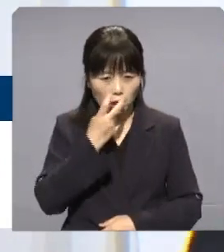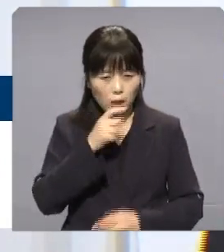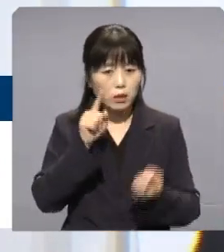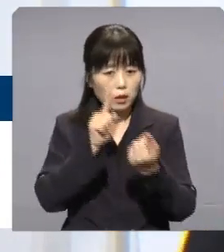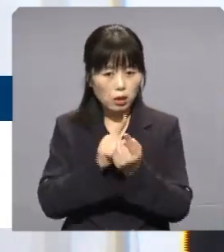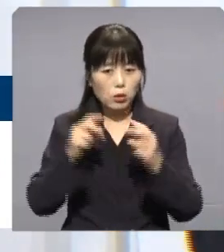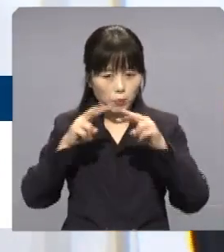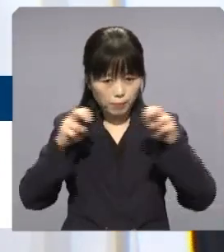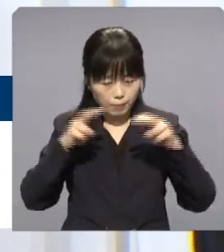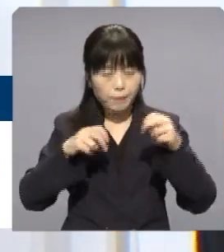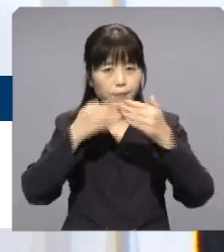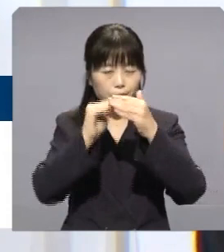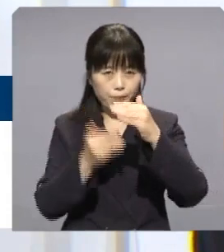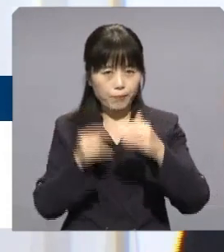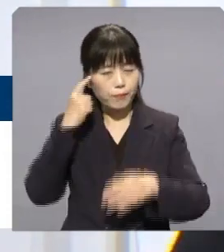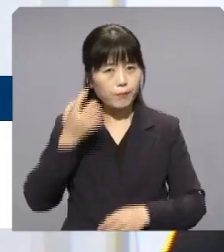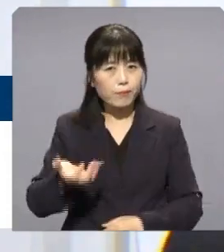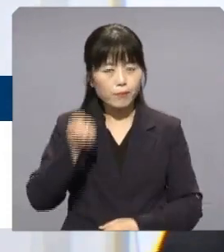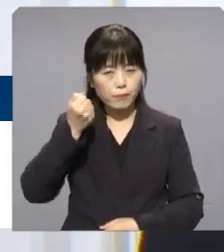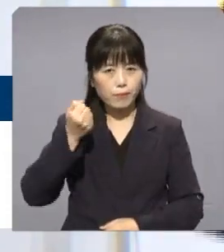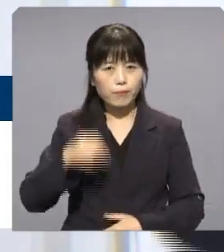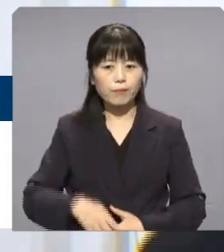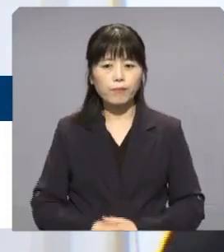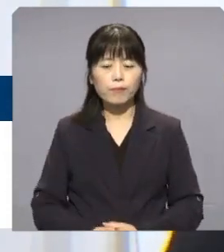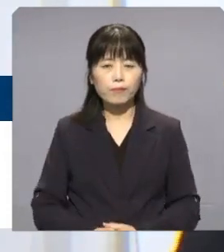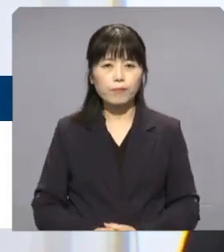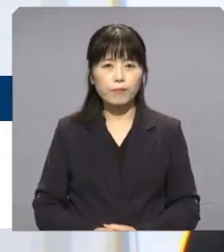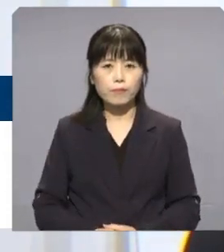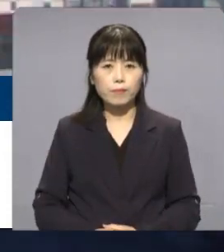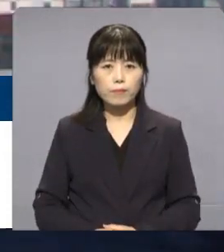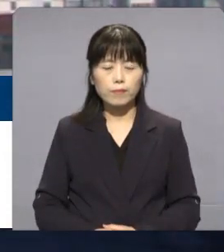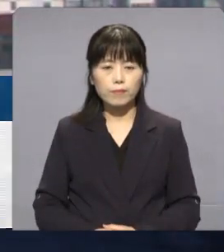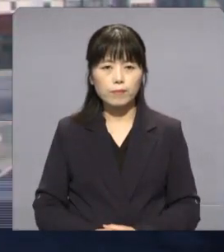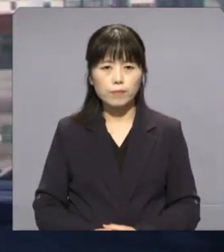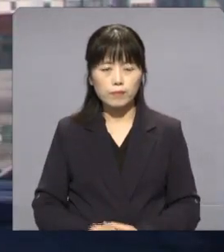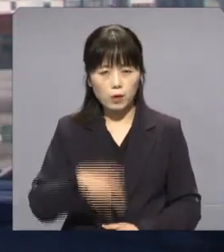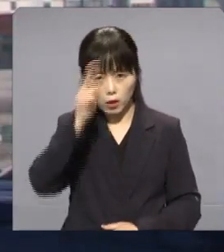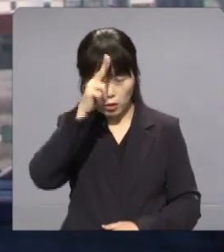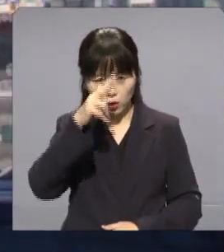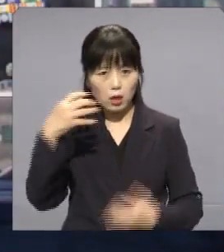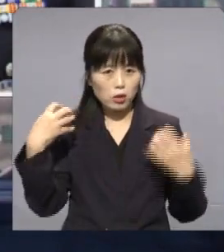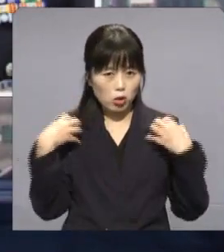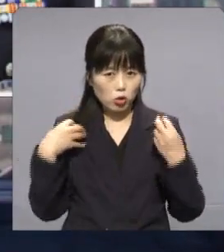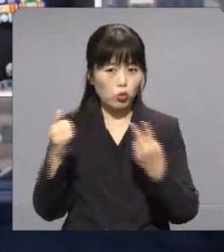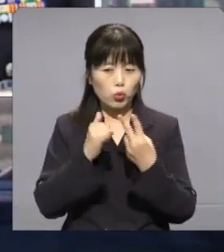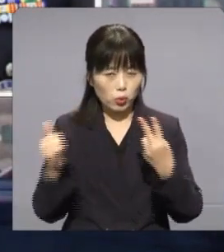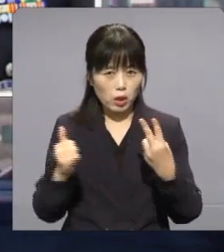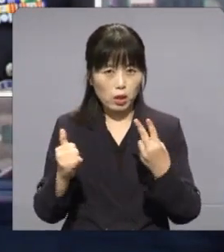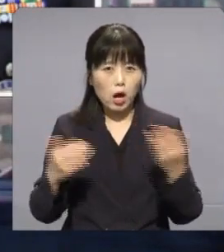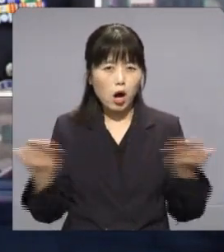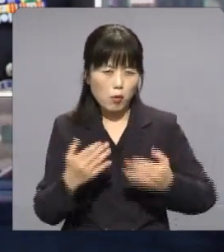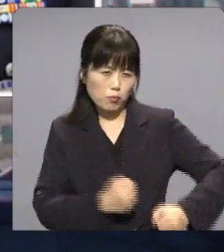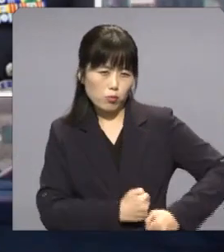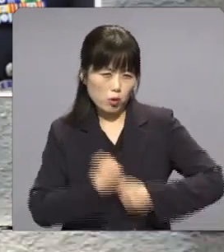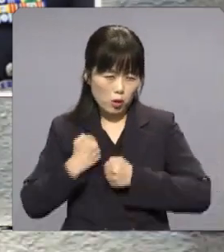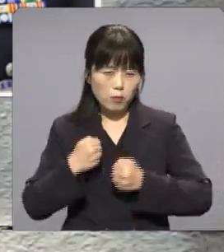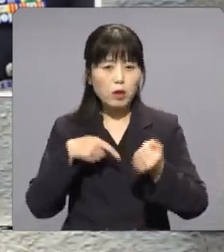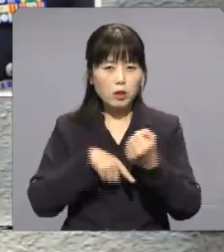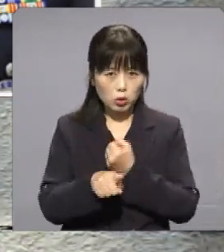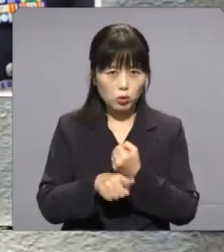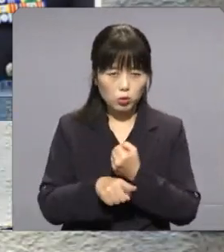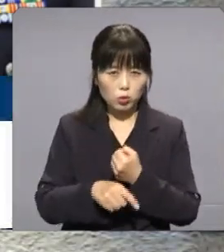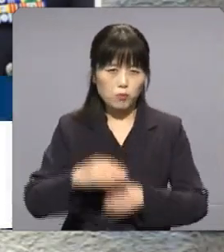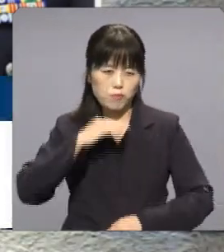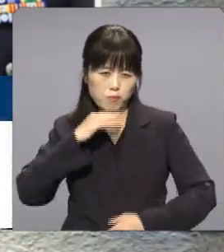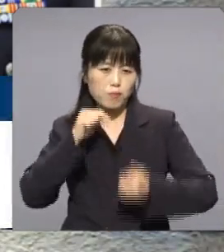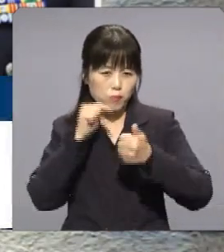감찰 대상으로 밝혀질 내용이라고 생각합니다. 경찰청은 두 사람 모두 업무 태만을 이유로